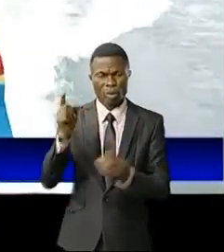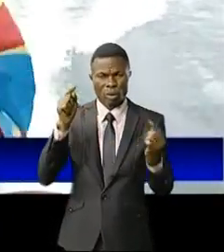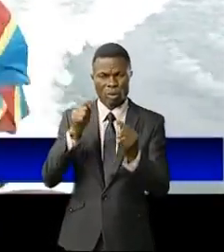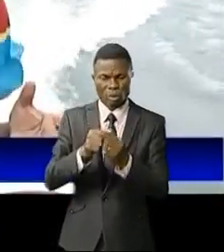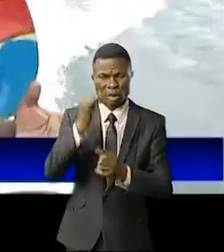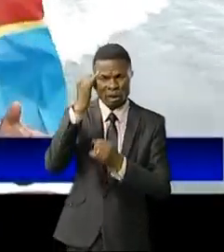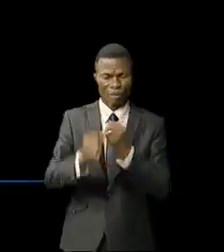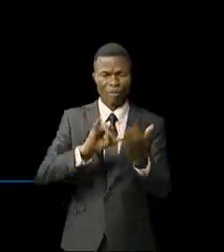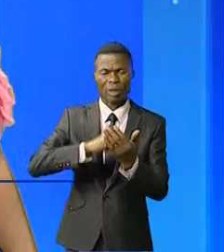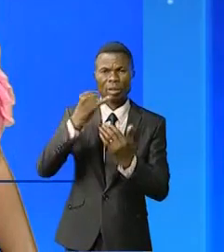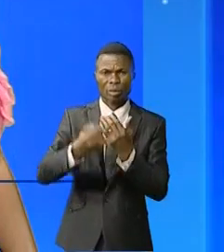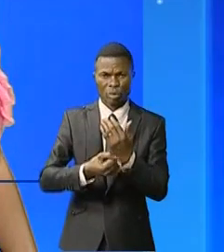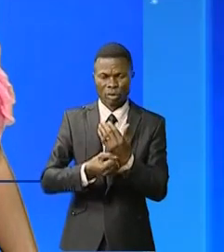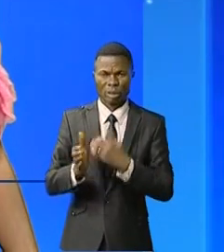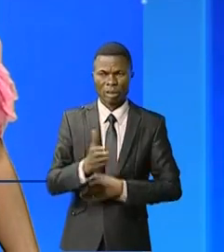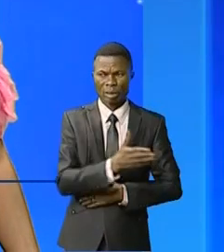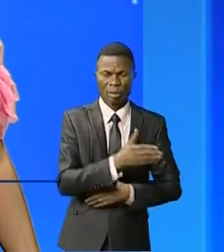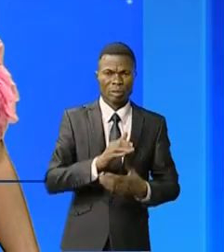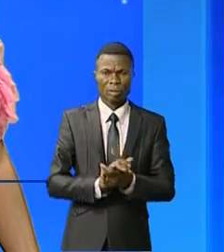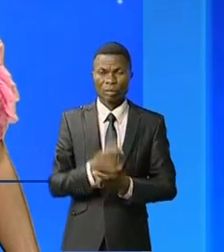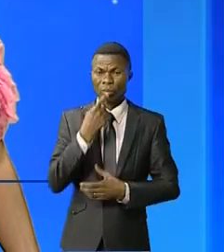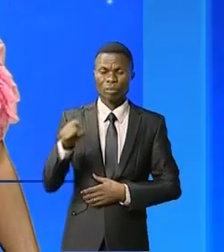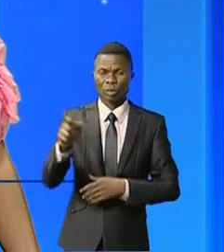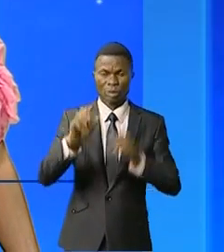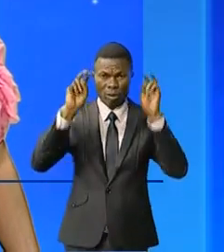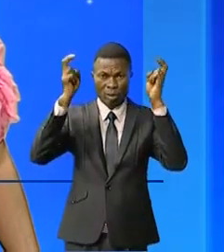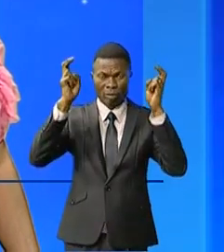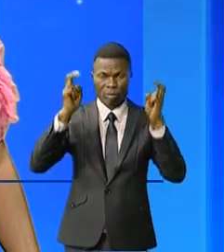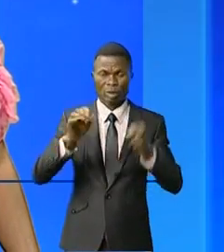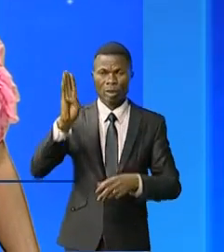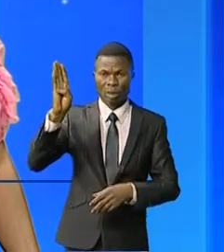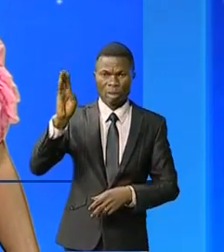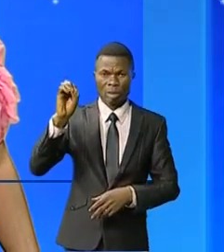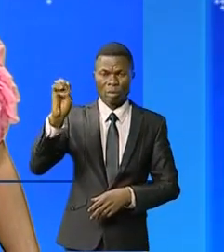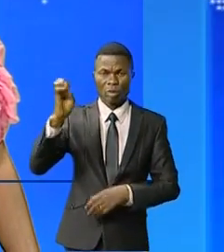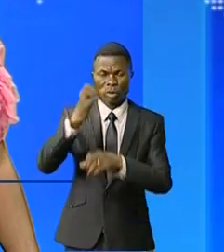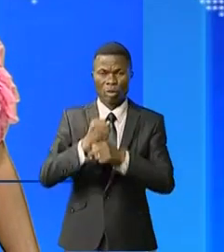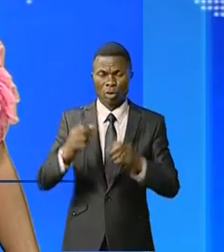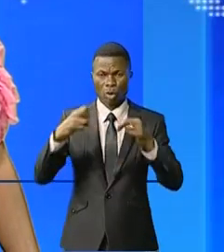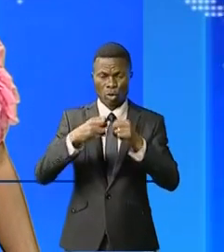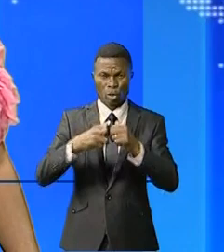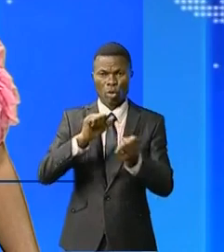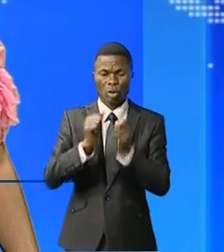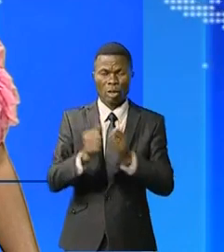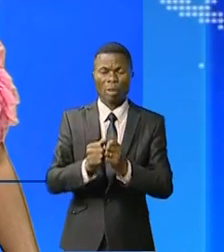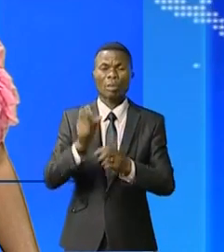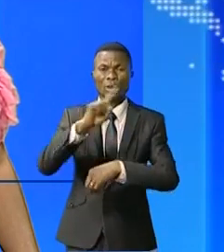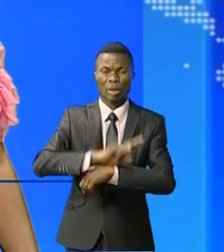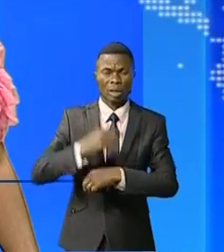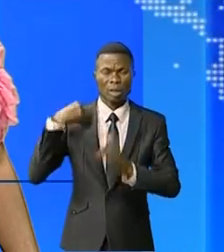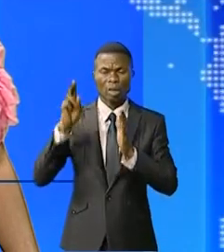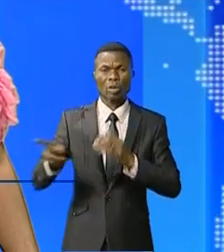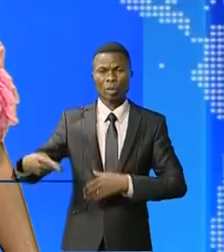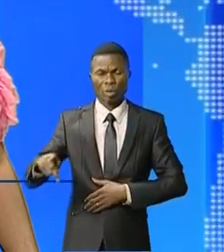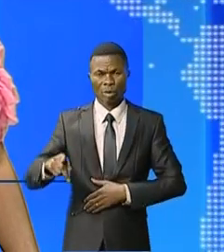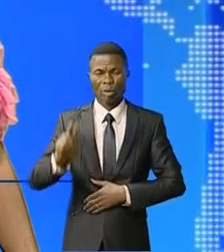clôture du projet. Je le disais dans les titres, Boende éclairé, ce n'est qu'une question des jours. Le gouverneur de la province de